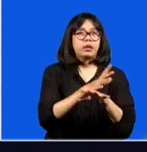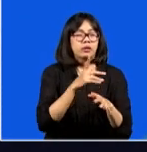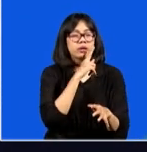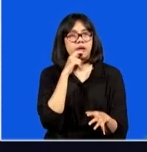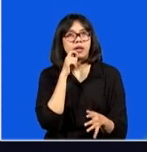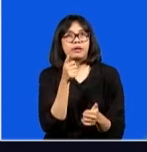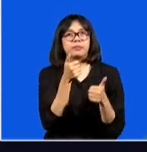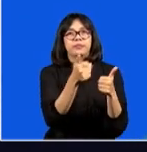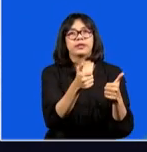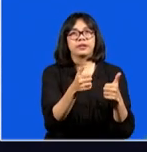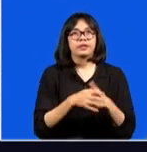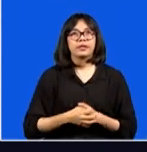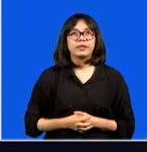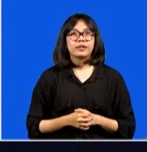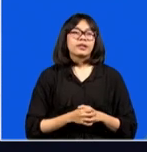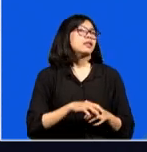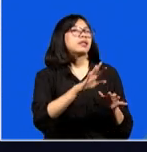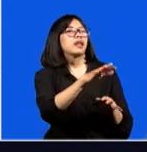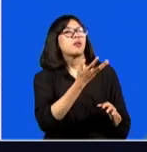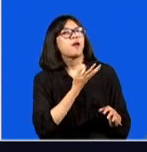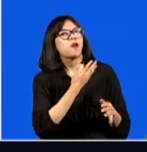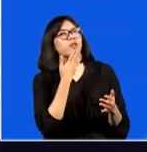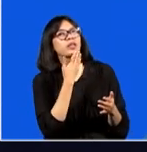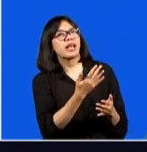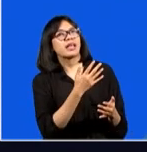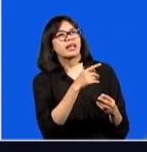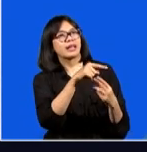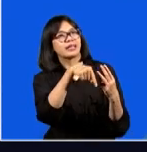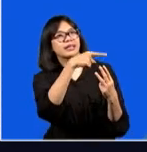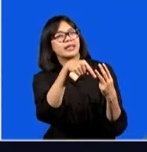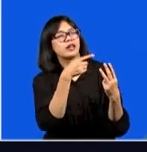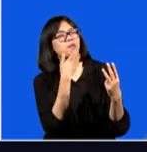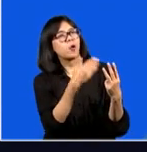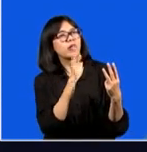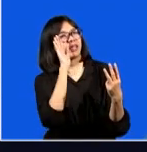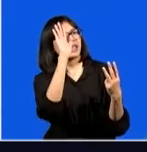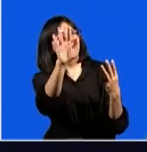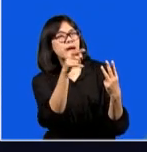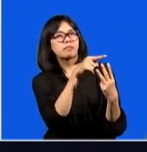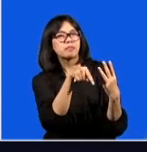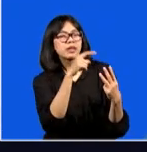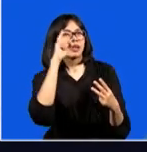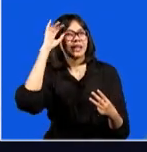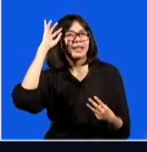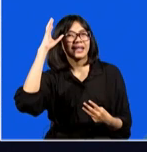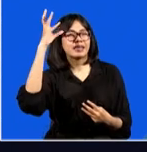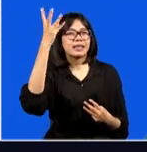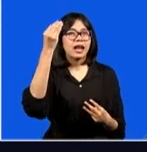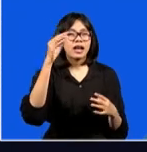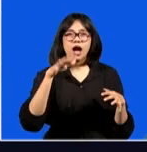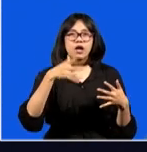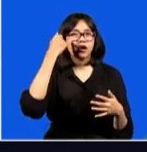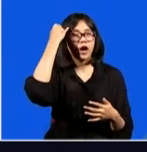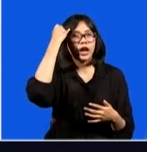nah Saya mungkin ingin menanyakan kepada guru-guru ke depannya ada nggak rencana-rencana inovasi lainnya